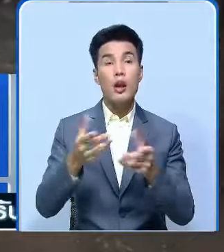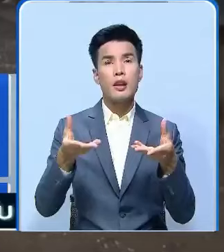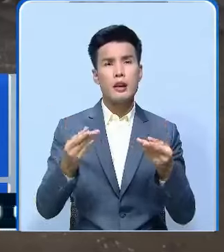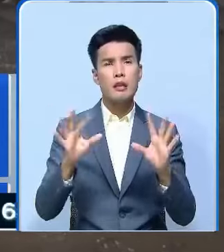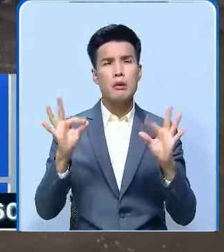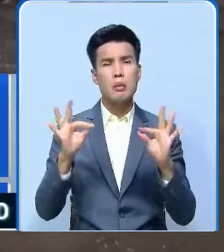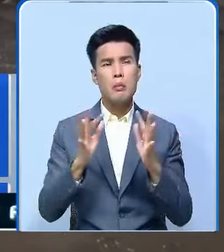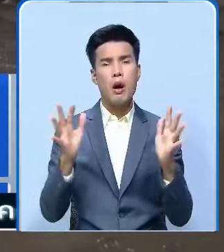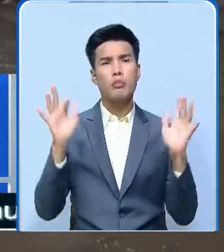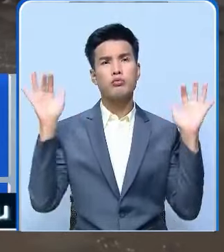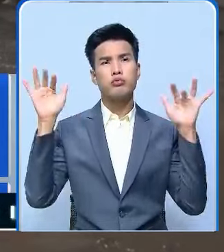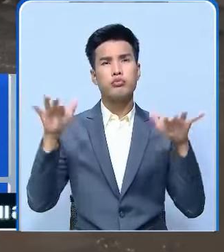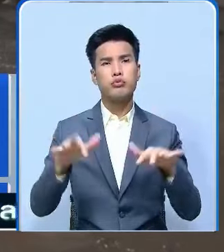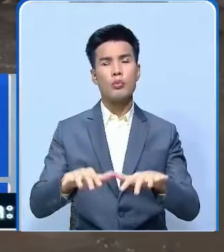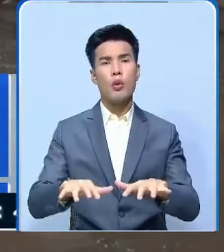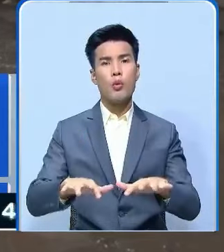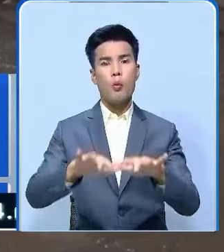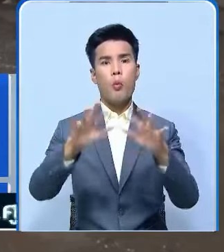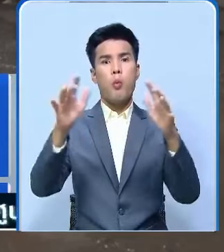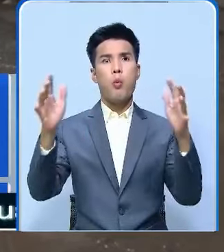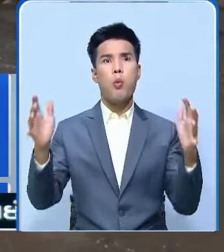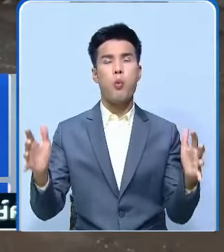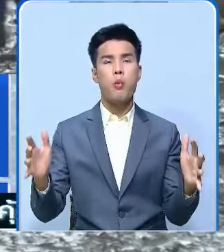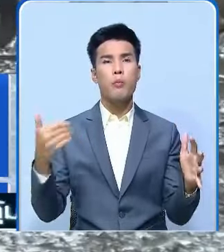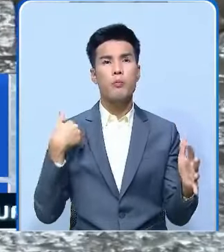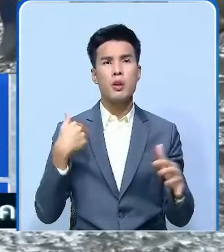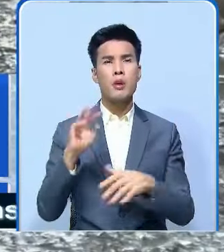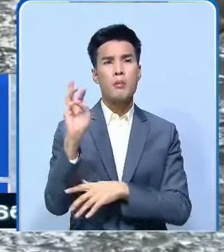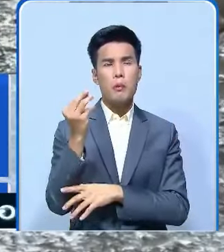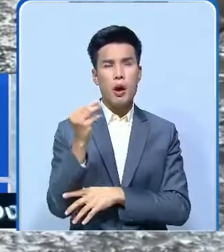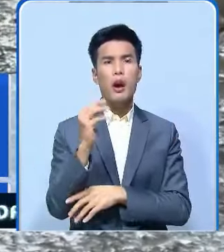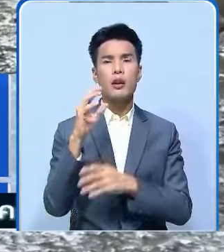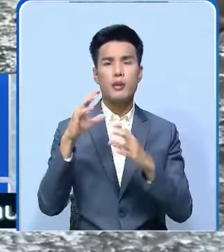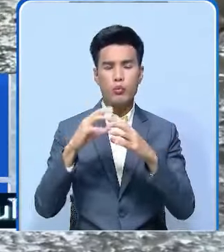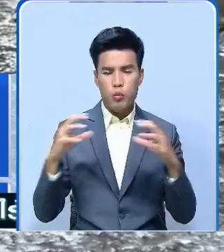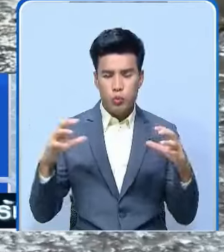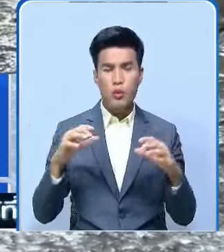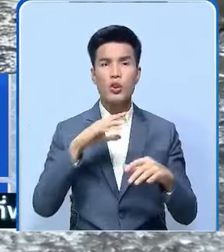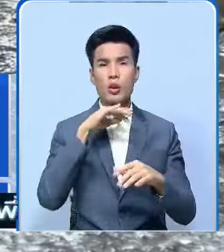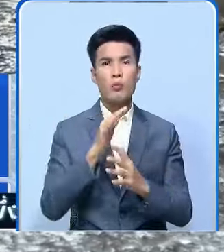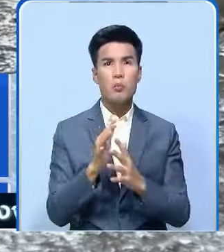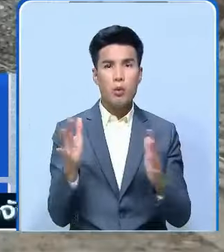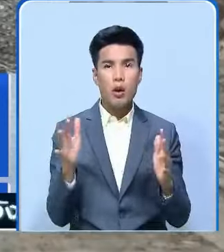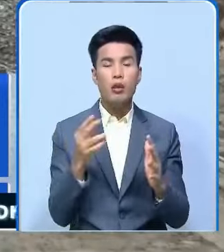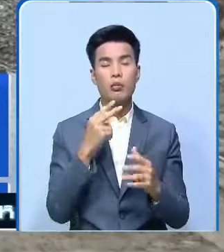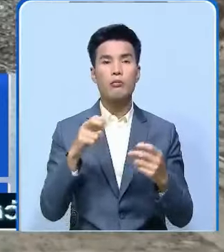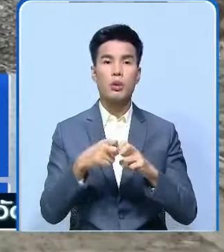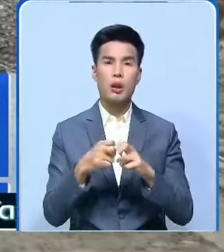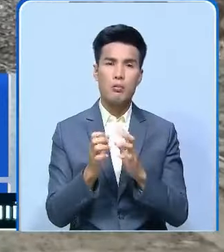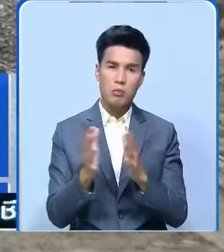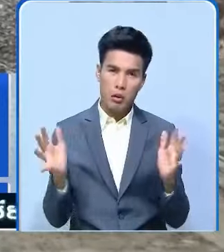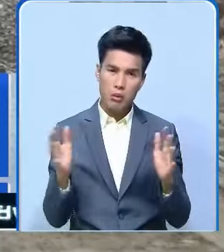จำนวนมากมันไหลรวมมากันผู้ชมคะและที่สำคัญมีพวกเศษไม้ท่อนซุงแล้วก็ขยะอีกจำนวนมากโหนี่เป็นปัญหาใหญ่เล